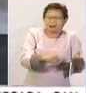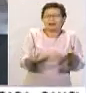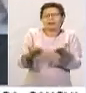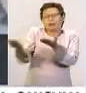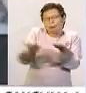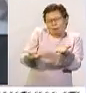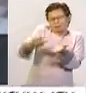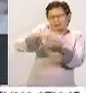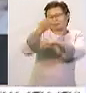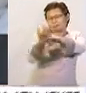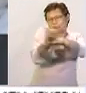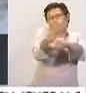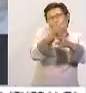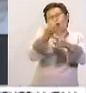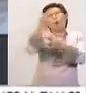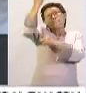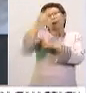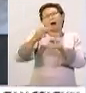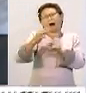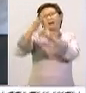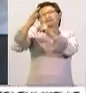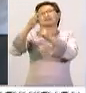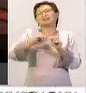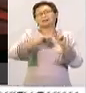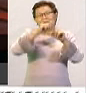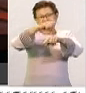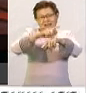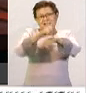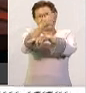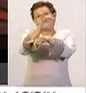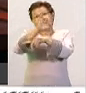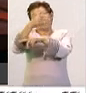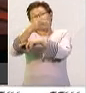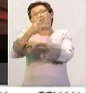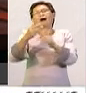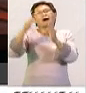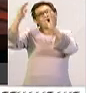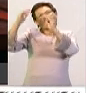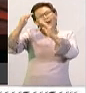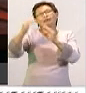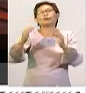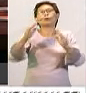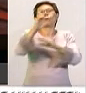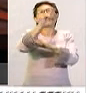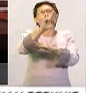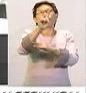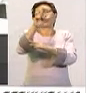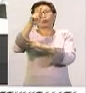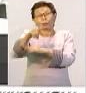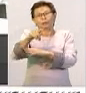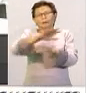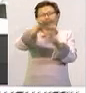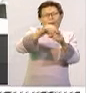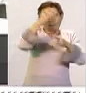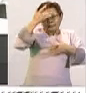menaiki ambulans dan bas khas untuk berada seketika di Arafah agar dapat berwukuf. Safari wukuf melibatkan pesakit